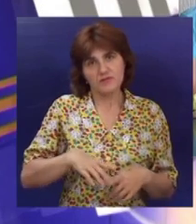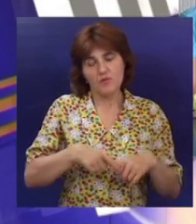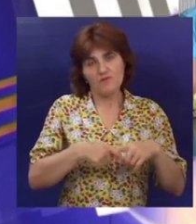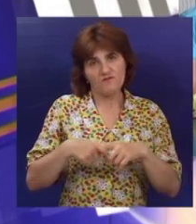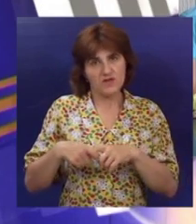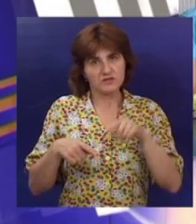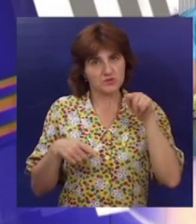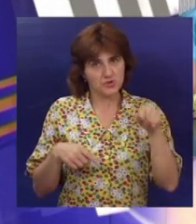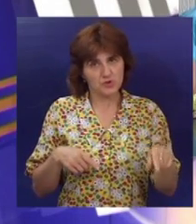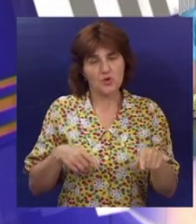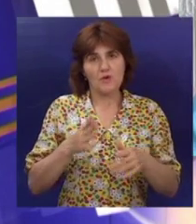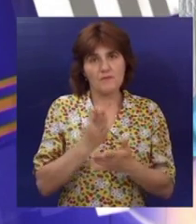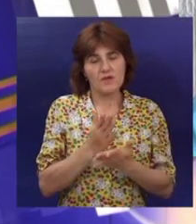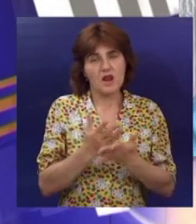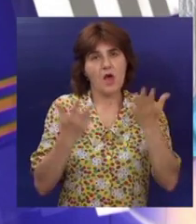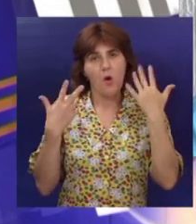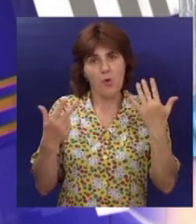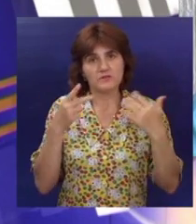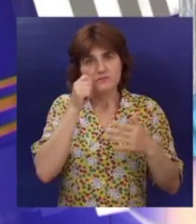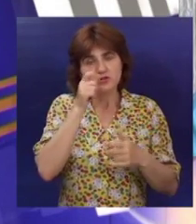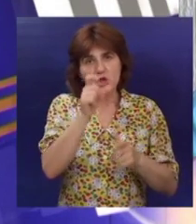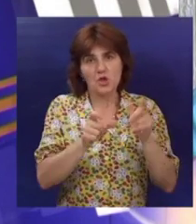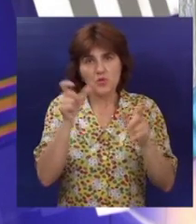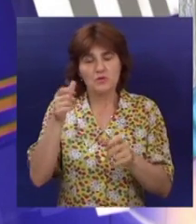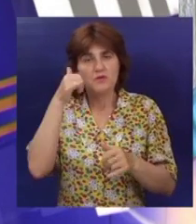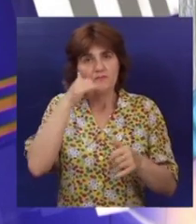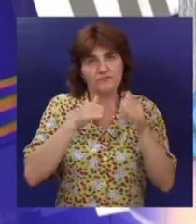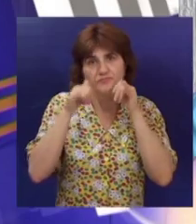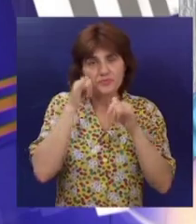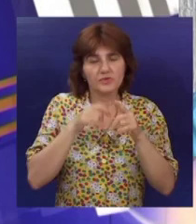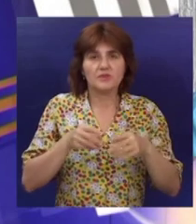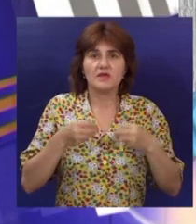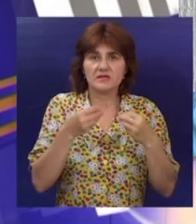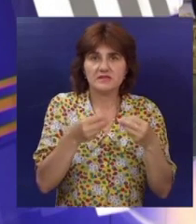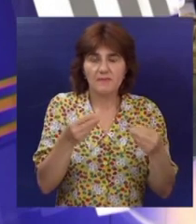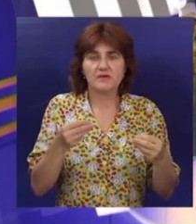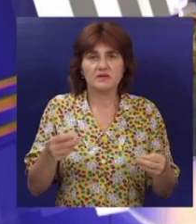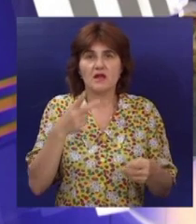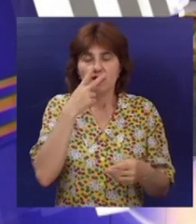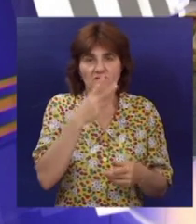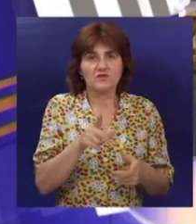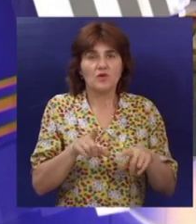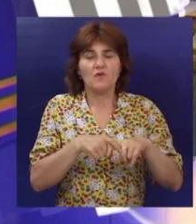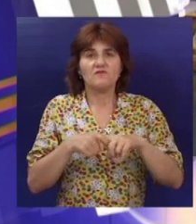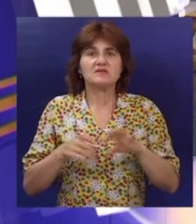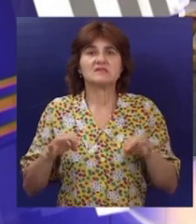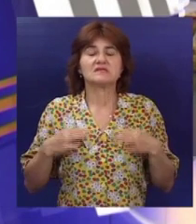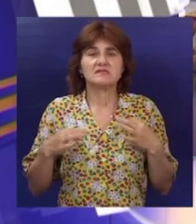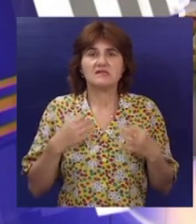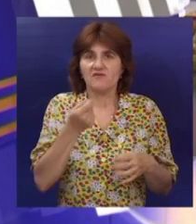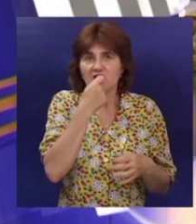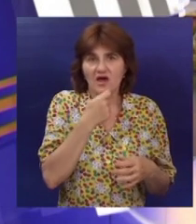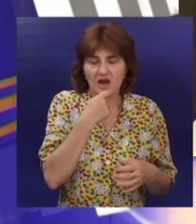okviru projekta je 80 učesnika prošlo edukativne seminare, posećene su farme i održana su dva bazara zdravlja sa